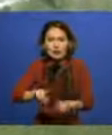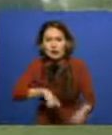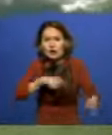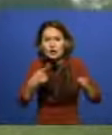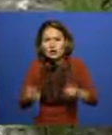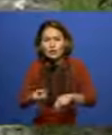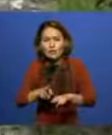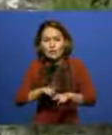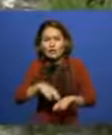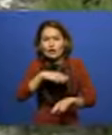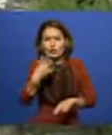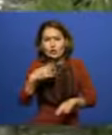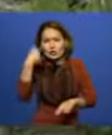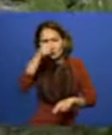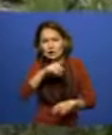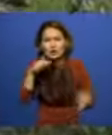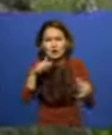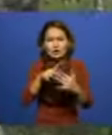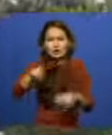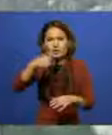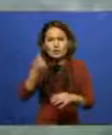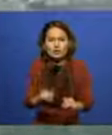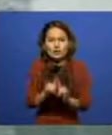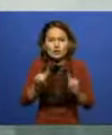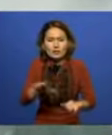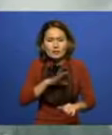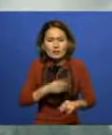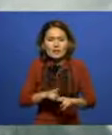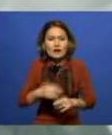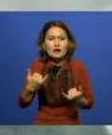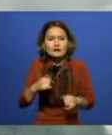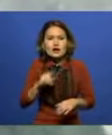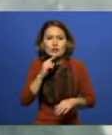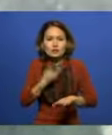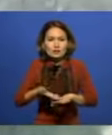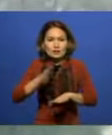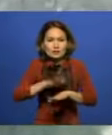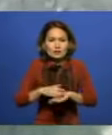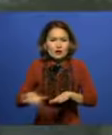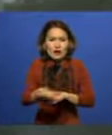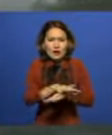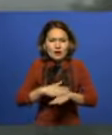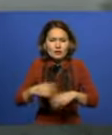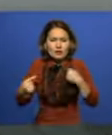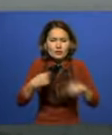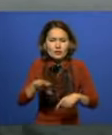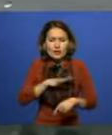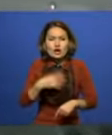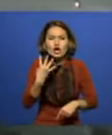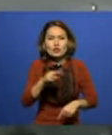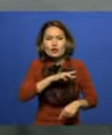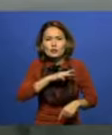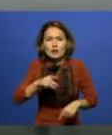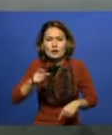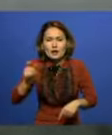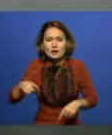4 жылдан бері қырғын болып жатыр. Нәпақа таппақ түгілі ертеңгі күнге сенім жоқ. Сириядан келгендердің саны қазір 4 миллион адамнан